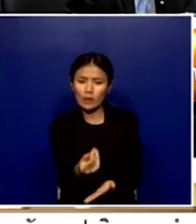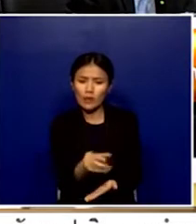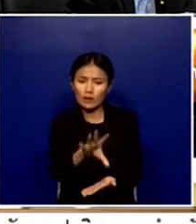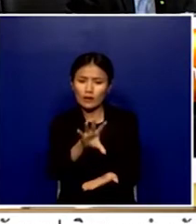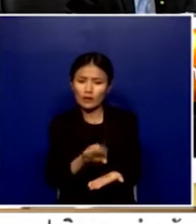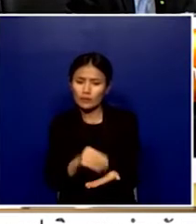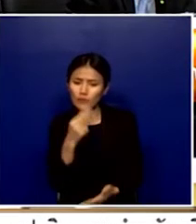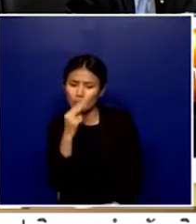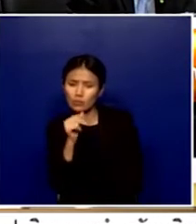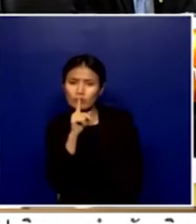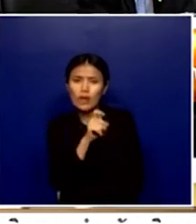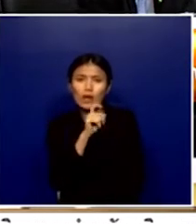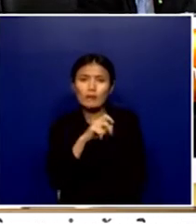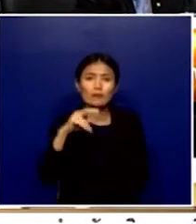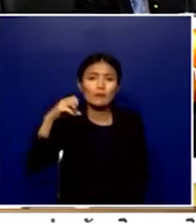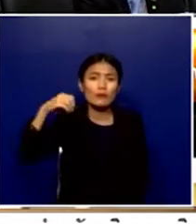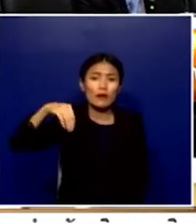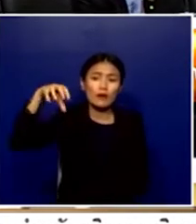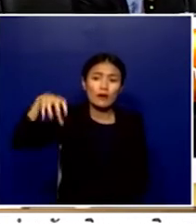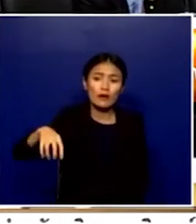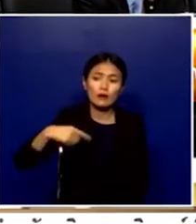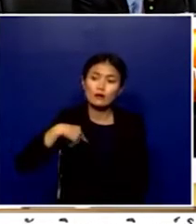ากการไฟฟานโคร compression โเผื่